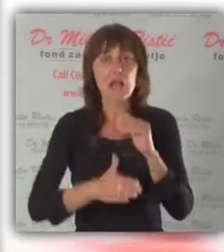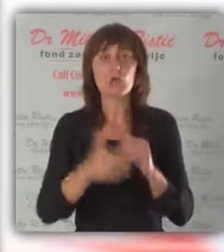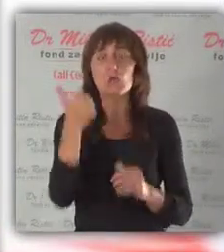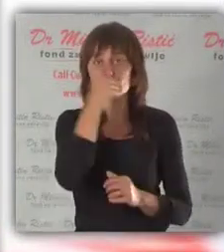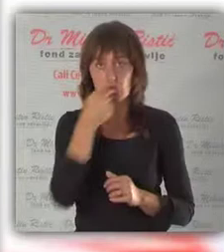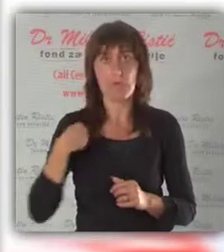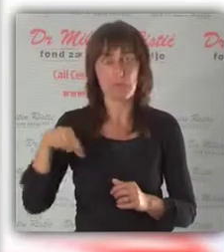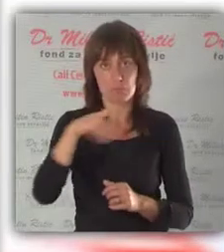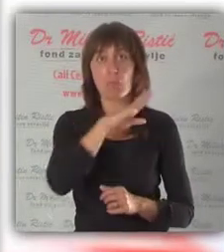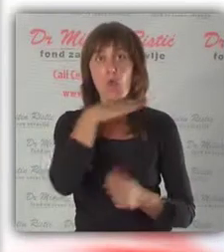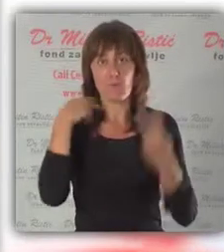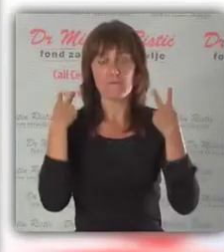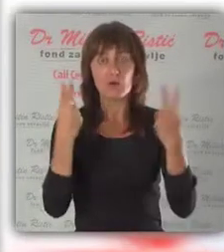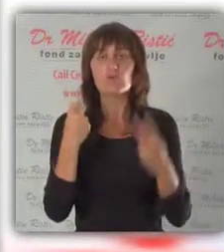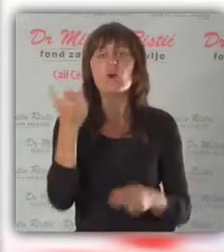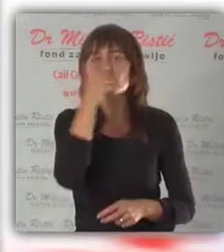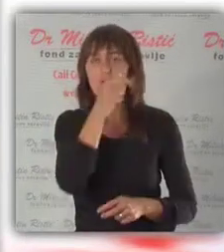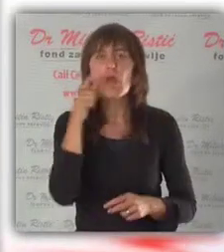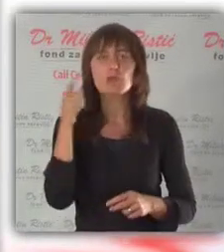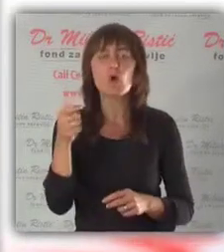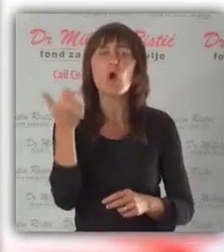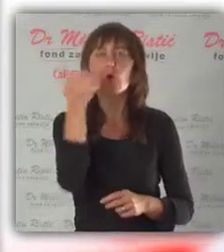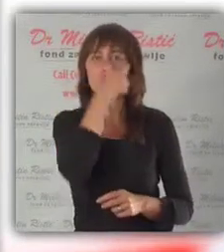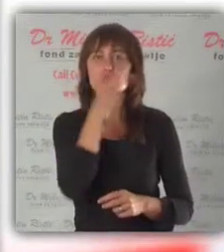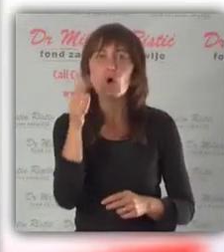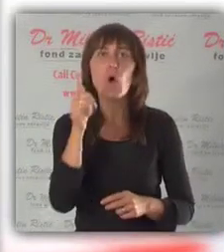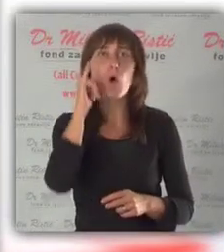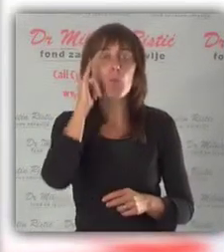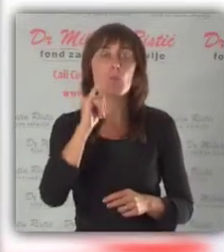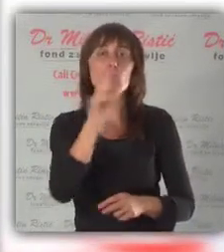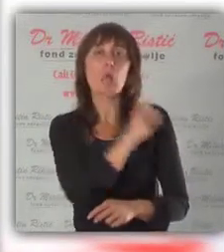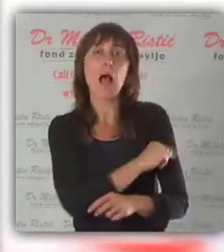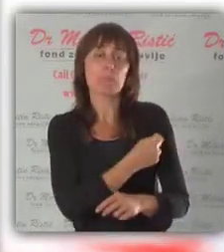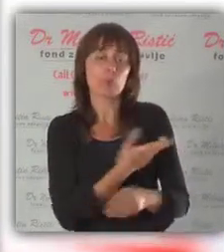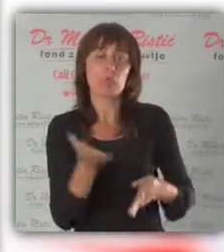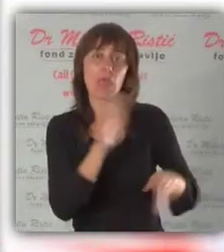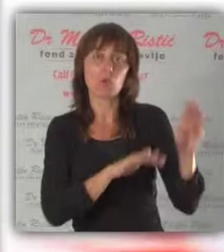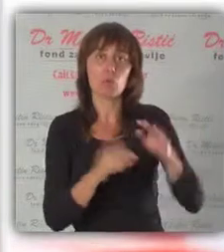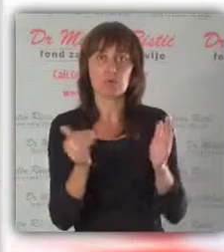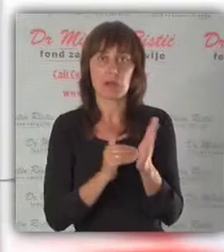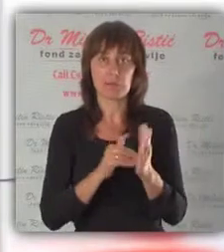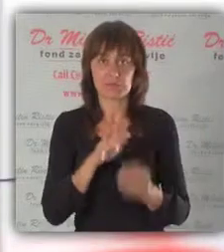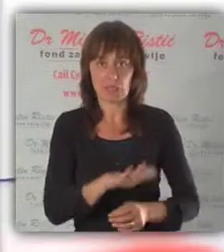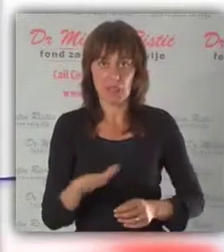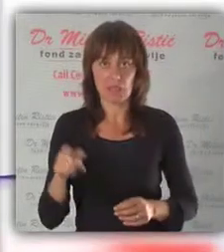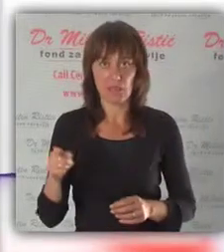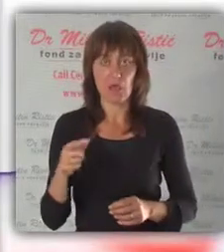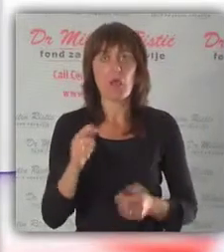destinacija i na kraju ono što je po meni veoma važno, šta je to što čini tu putnu apoteku.